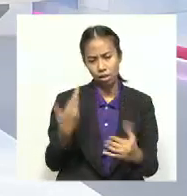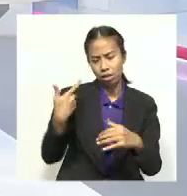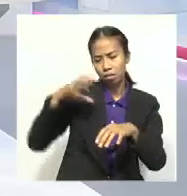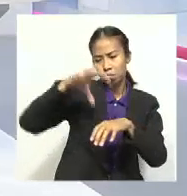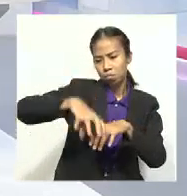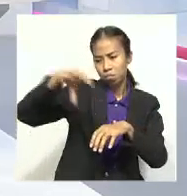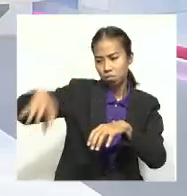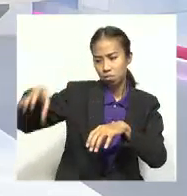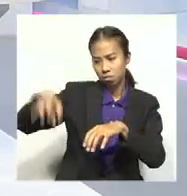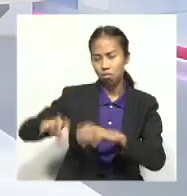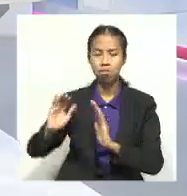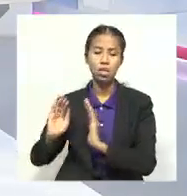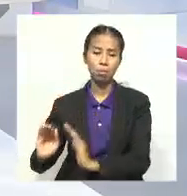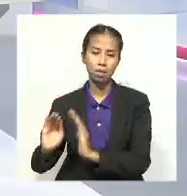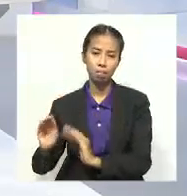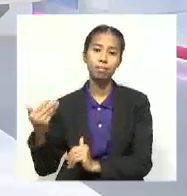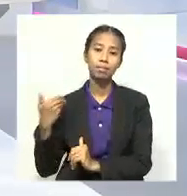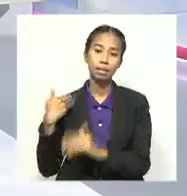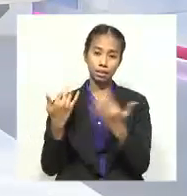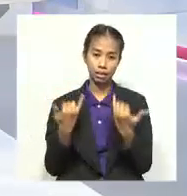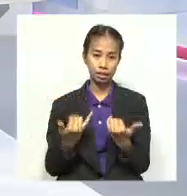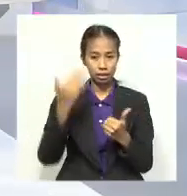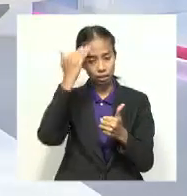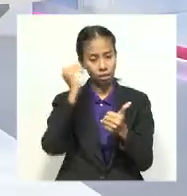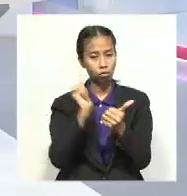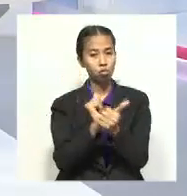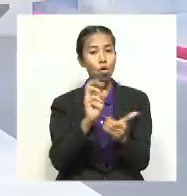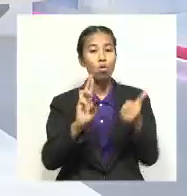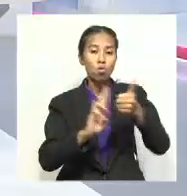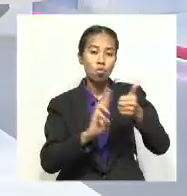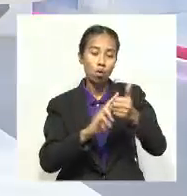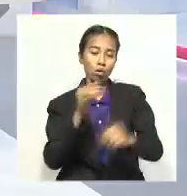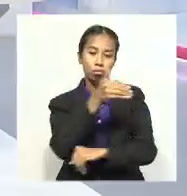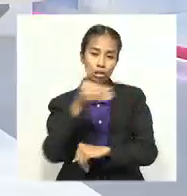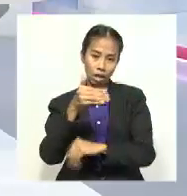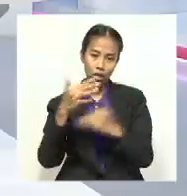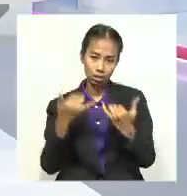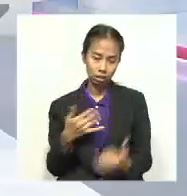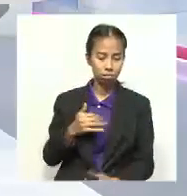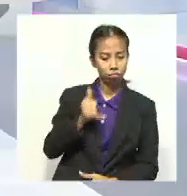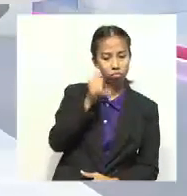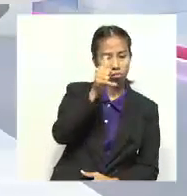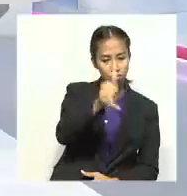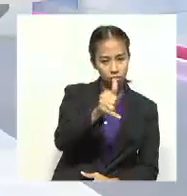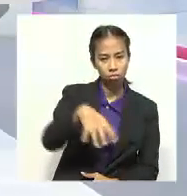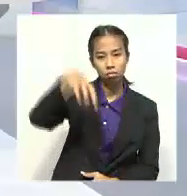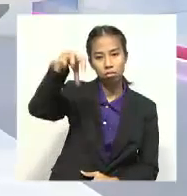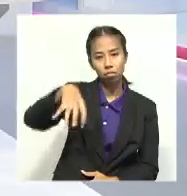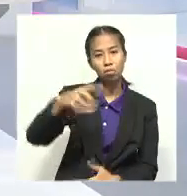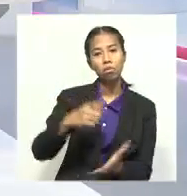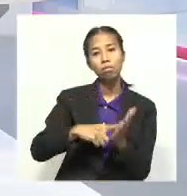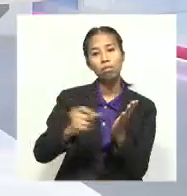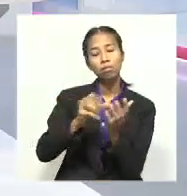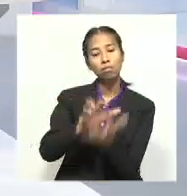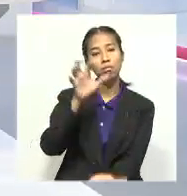วันนี้นะครับทางด้านของรองผู้บัญชาการตำรวจแห่งชาติก็เข้าไปที่ตรวจนะครับที่โรงงานลักลอบนำเข้าขยะอิเล็กทรอนิกส์ย่านสมุทรปราการพ